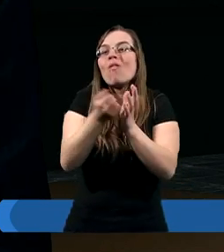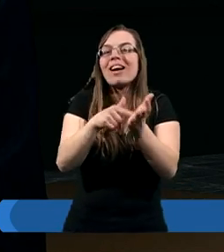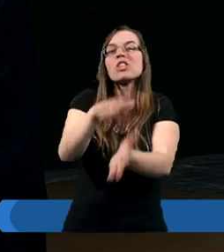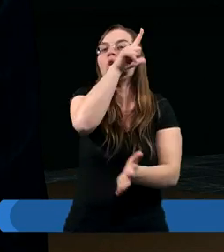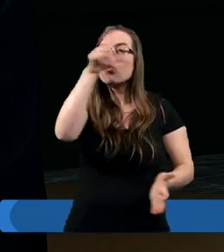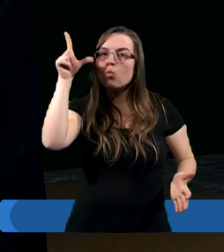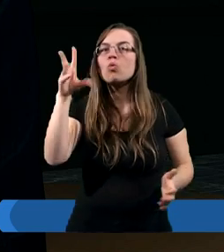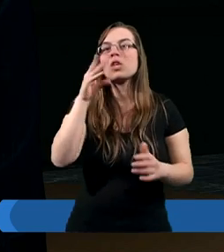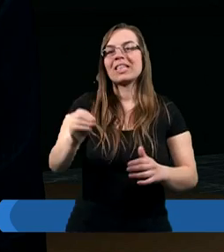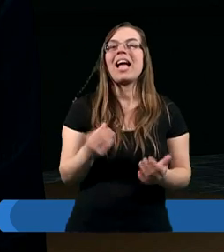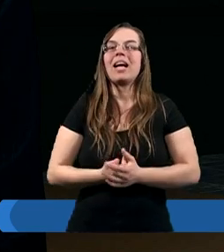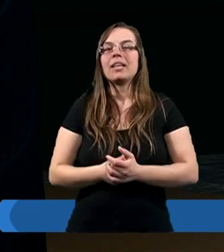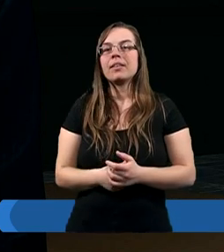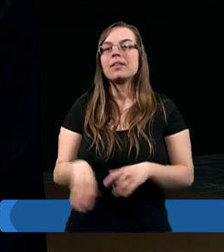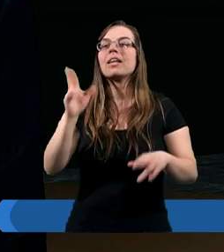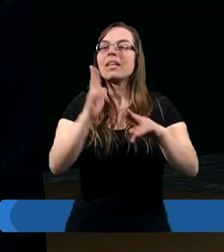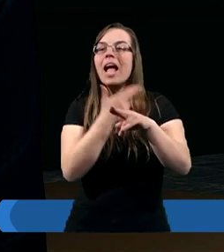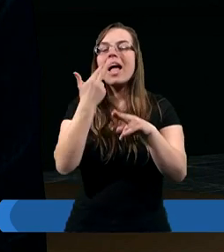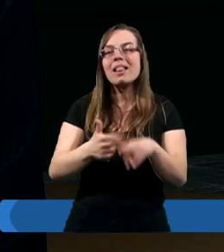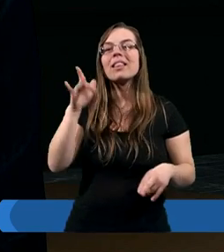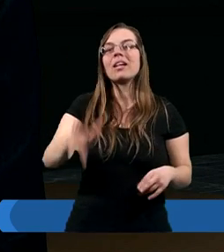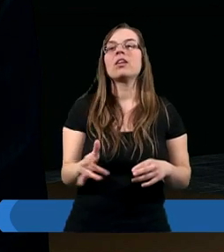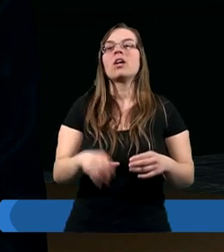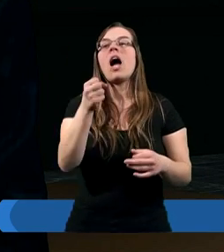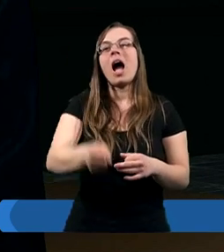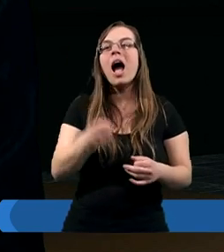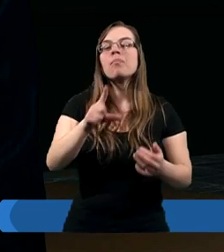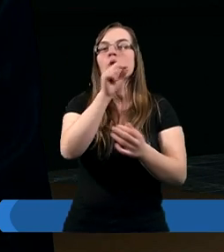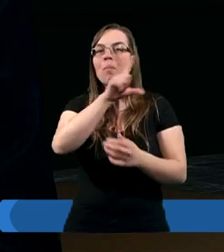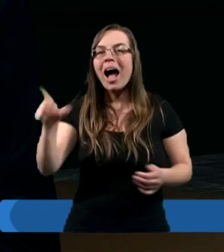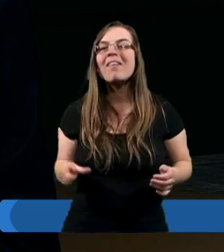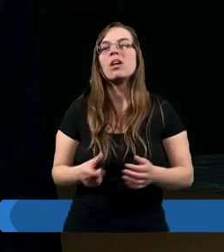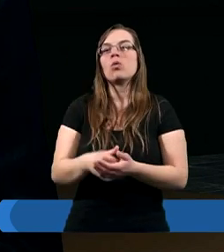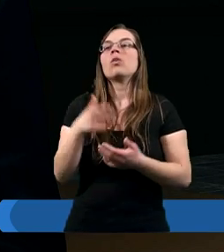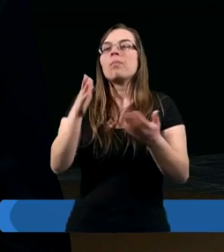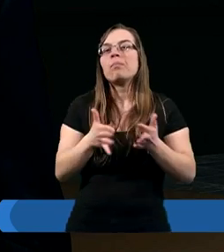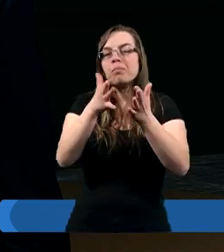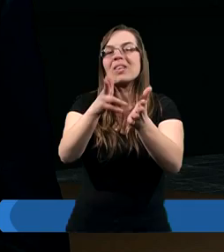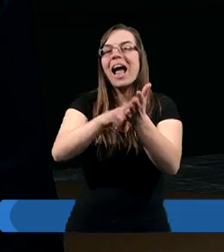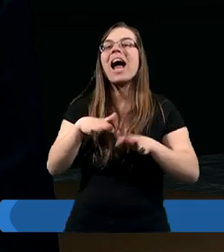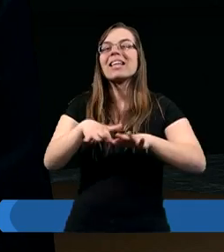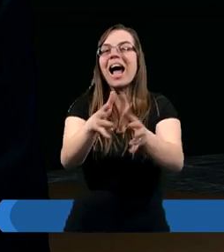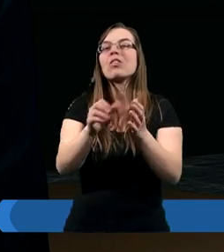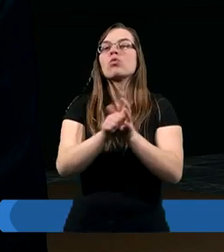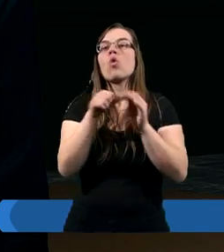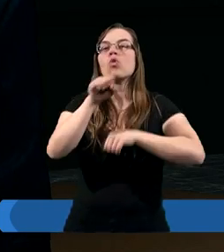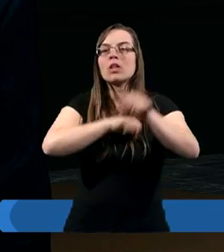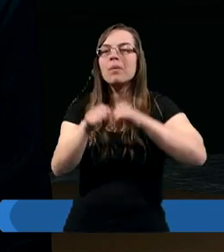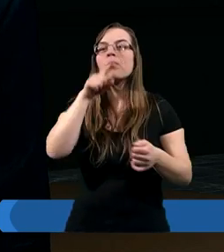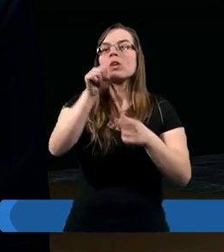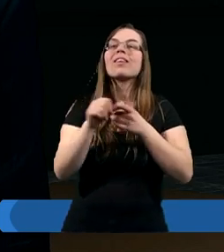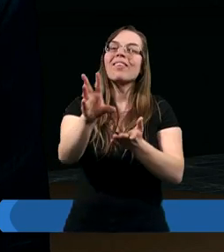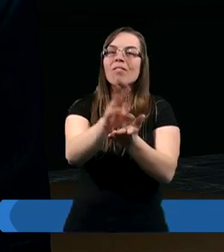prawda, 8. Kiedy apostoł Paweł płynął na statku do Rzymu, tam też jest takie